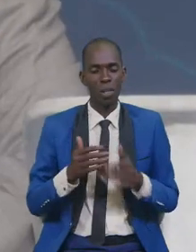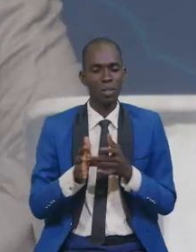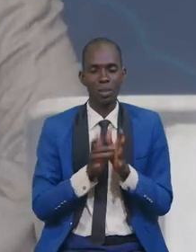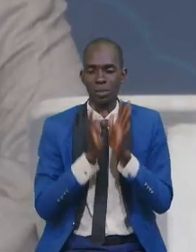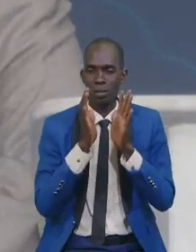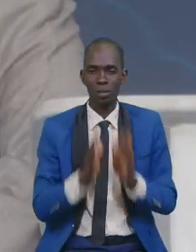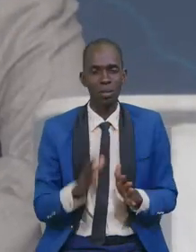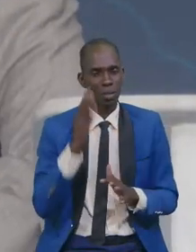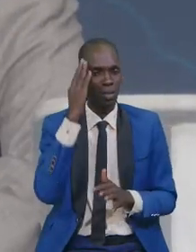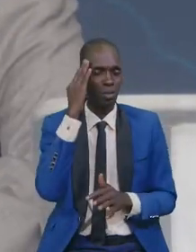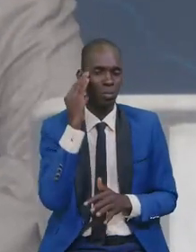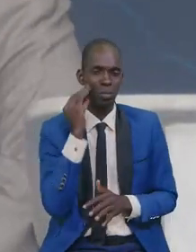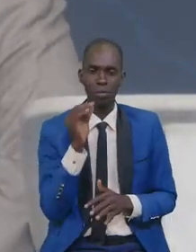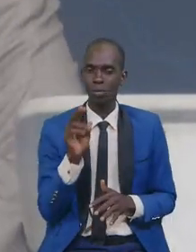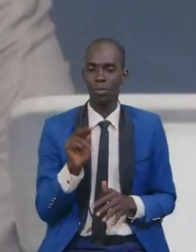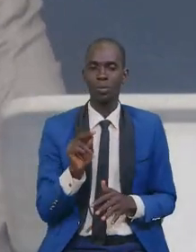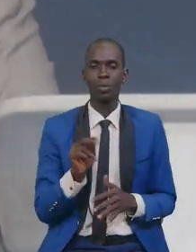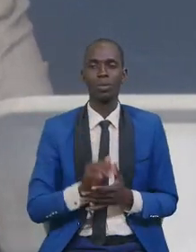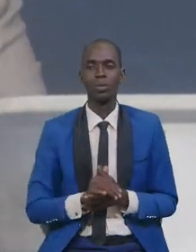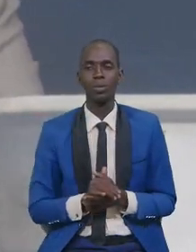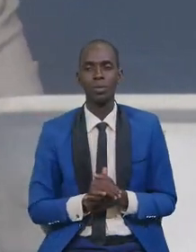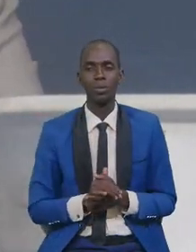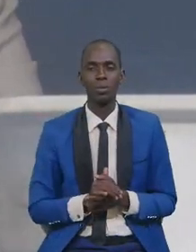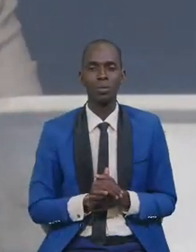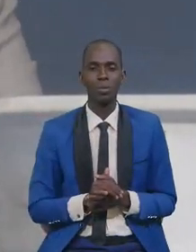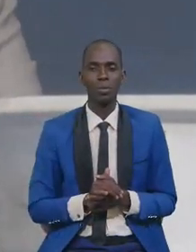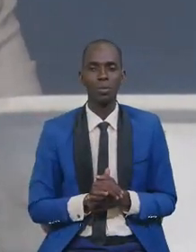Avec mes expériences chrétiennes,